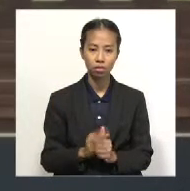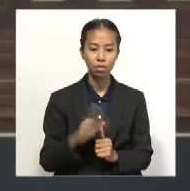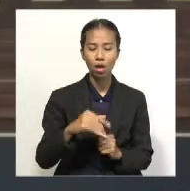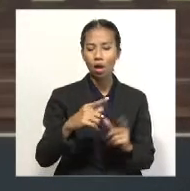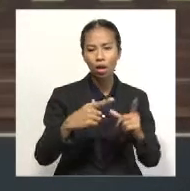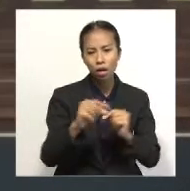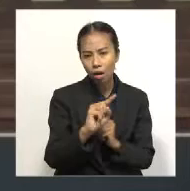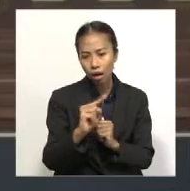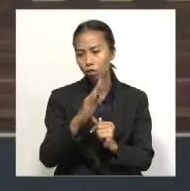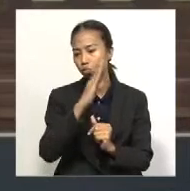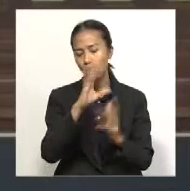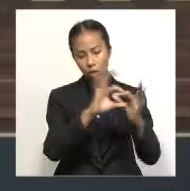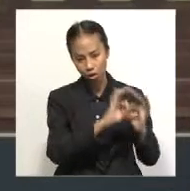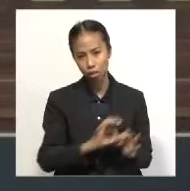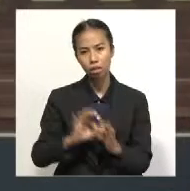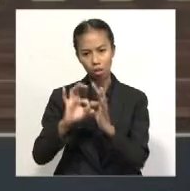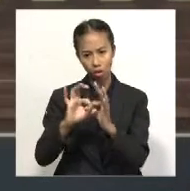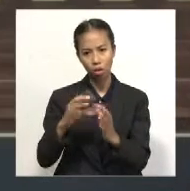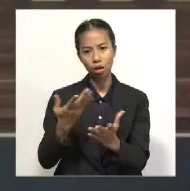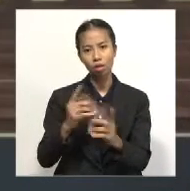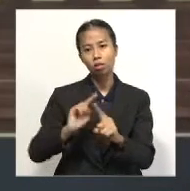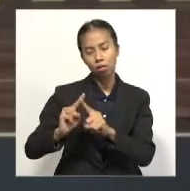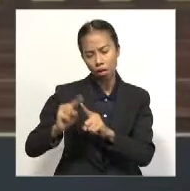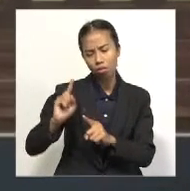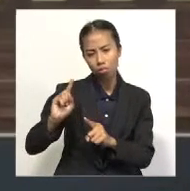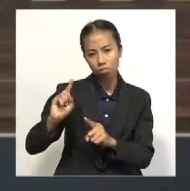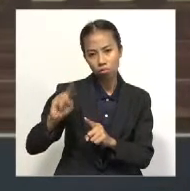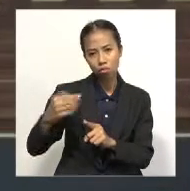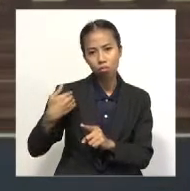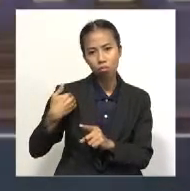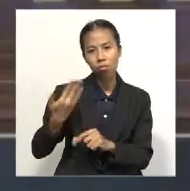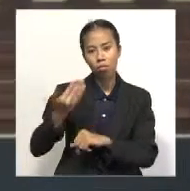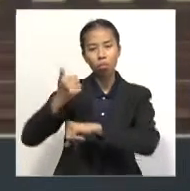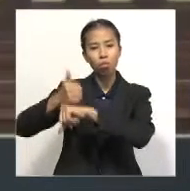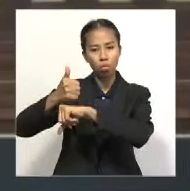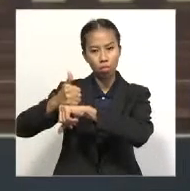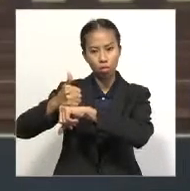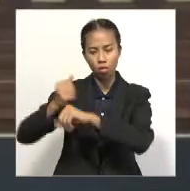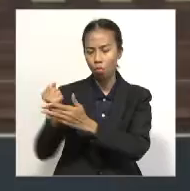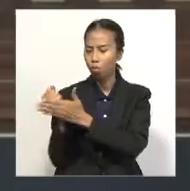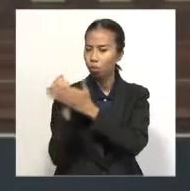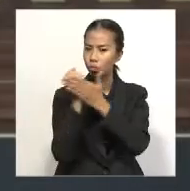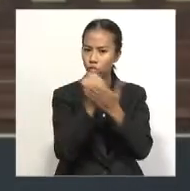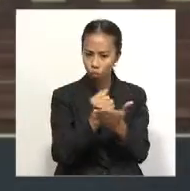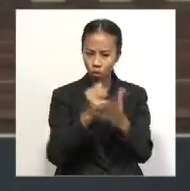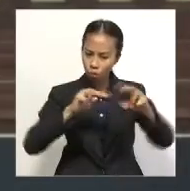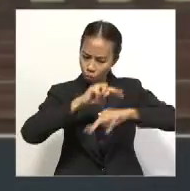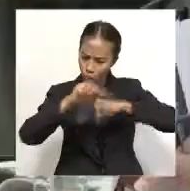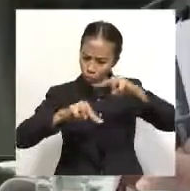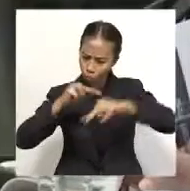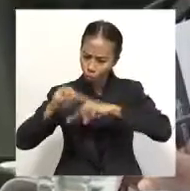ที่มีเกี่ยวข้องกับแต่ที่เร็วตามในความฝันครับขอนะครับให้ช่วยทำตาม